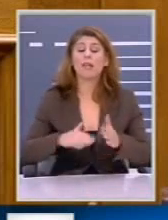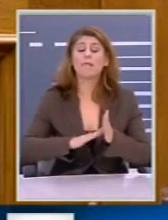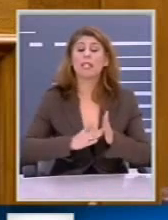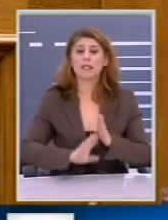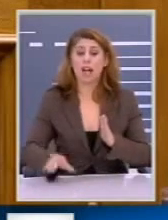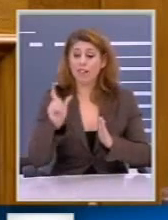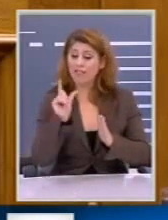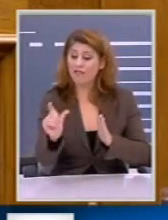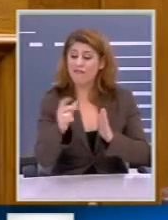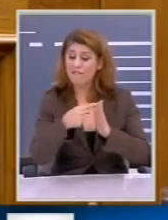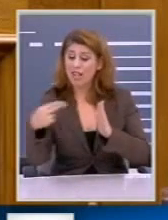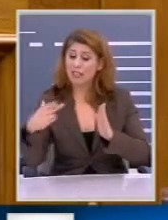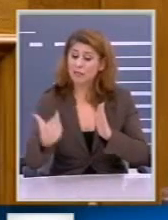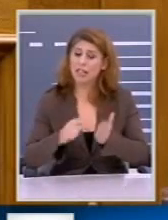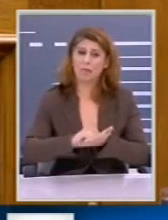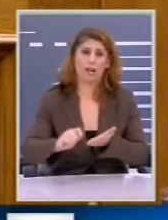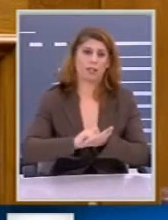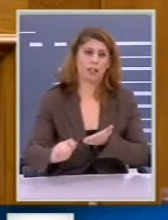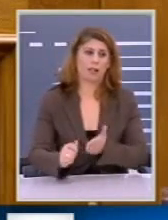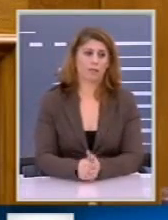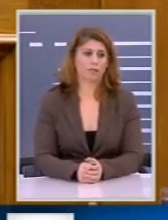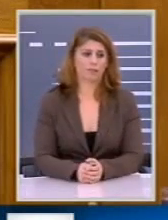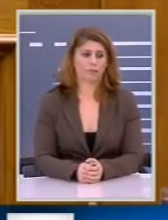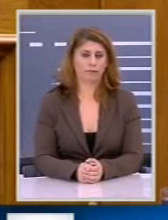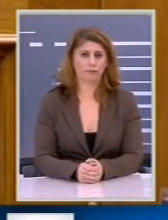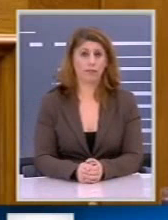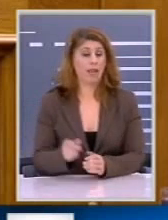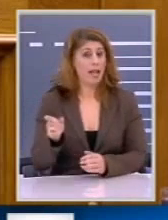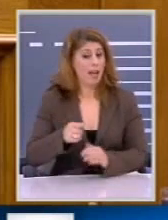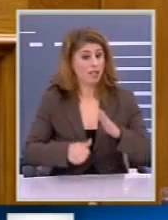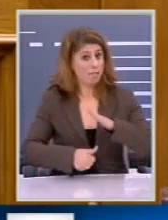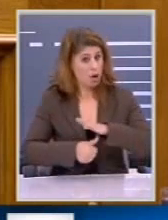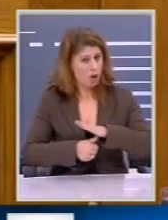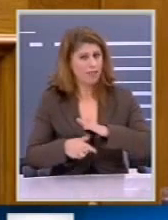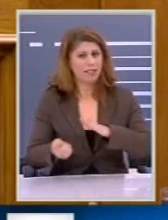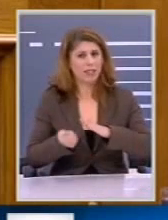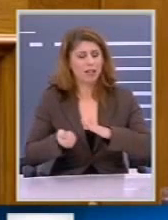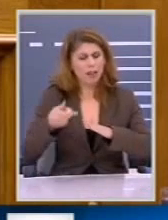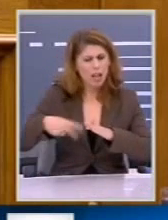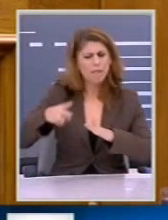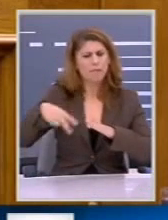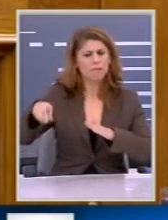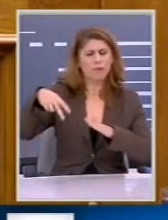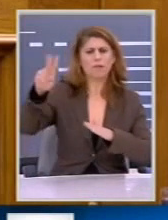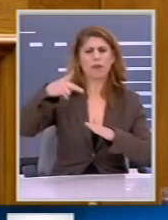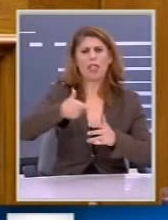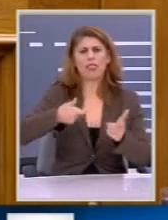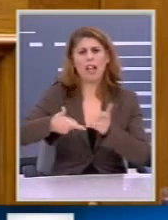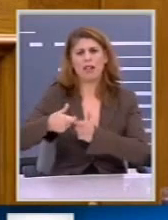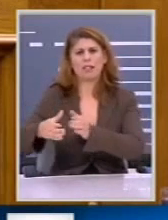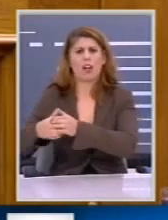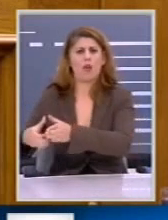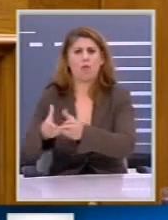υπάρχει, κυρίες και κύριοι, μέσα στα πρακτικά. Και πολλαπλασίασαν επί των θητιών τους τα δάνεια προς τα κόμματά τους.